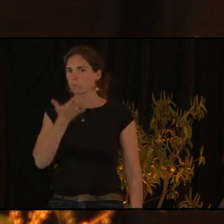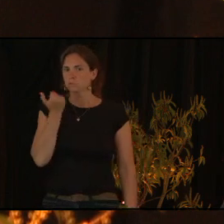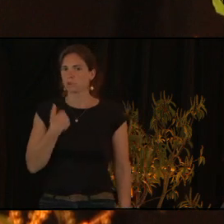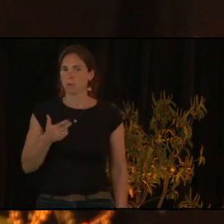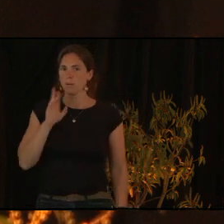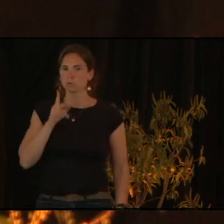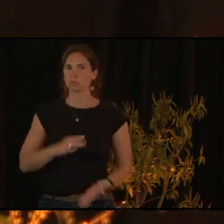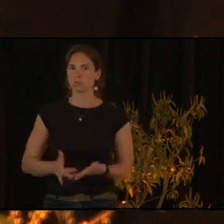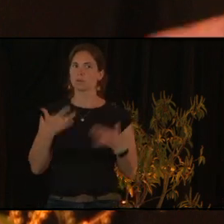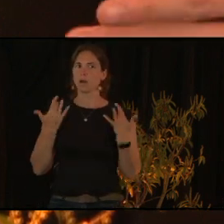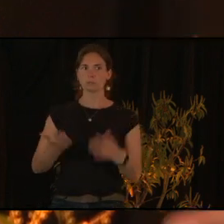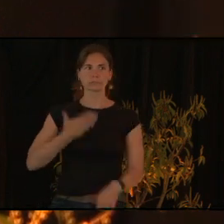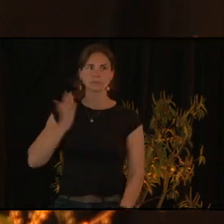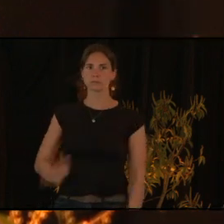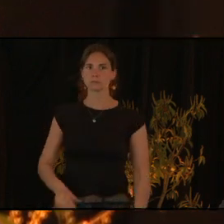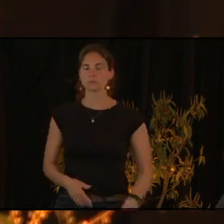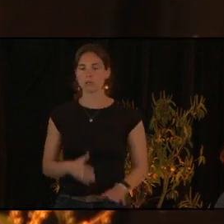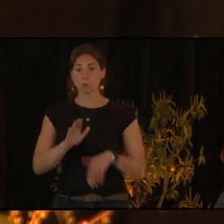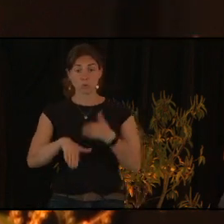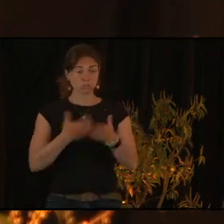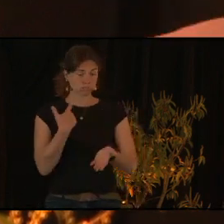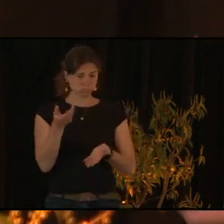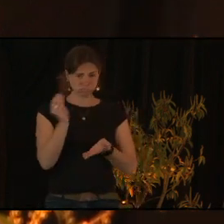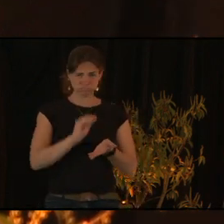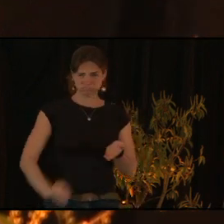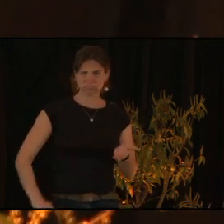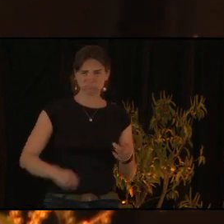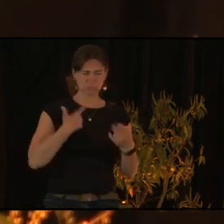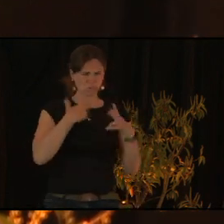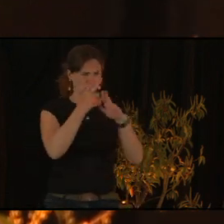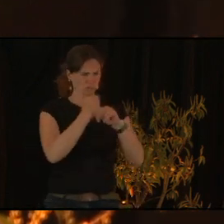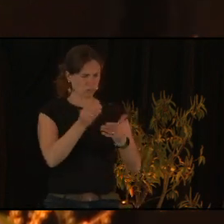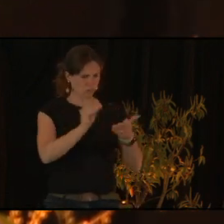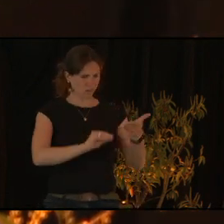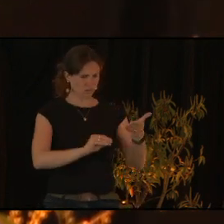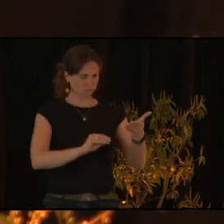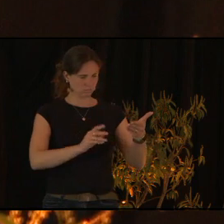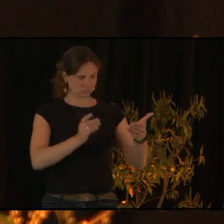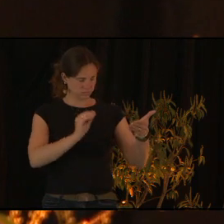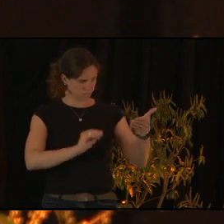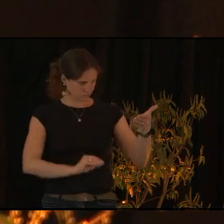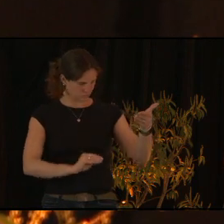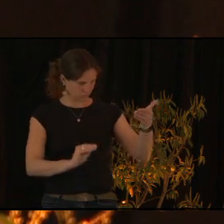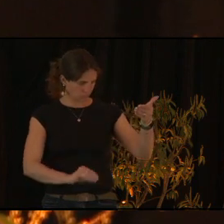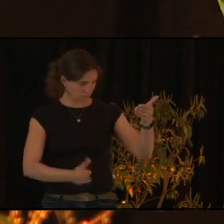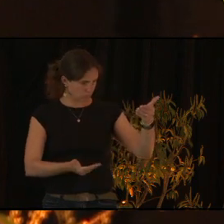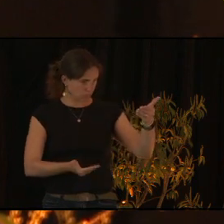passionné par des questions anthropologiques, je suis passionné par des formes vivantes, je suis passionné par